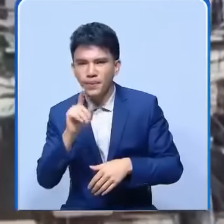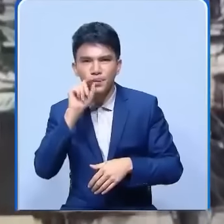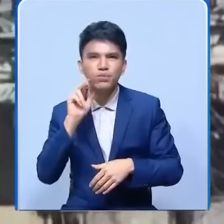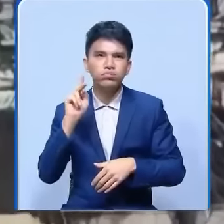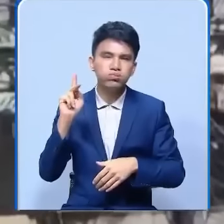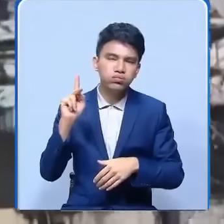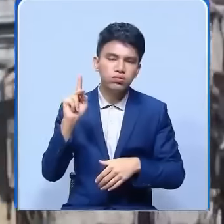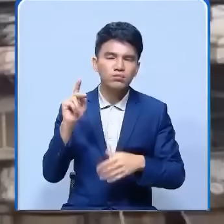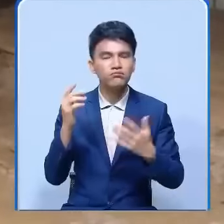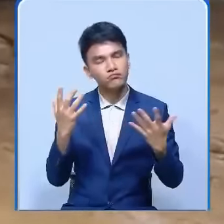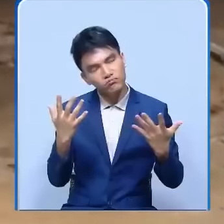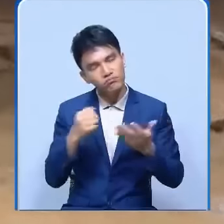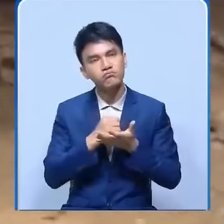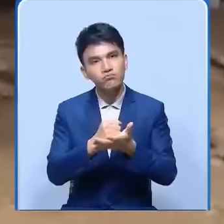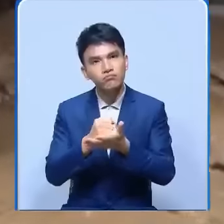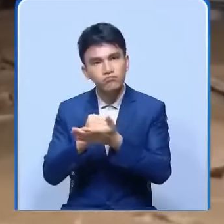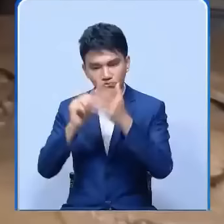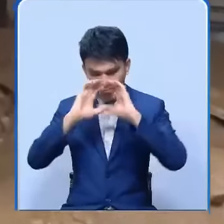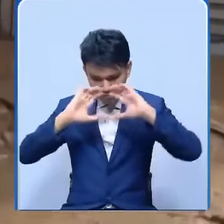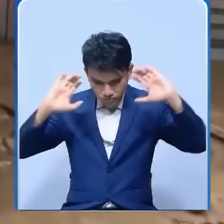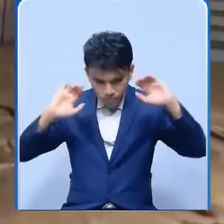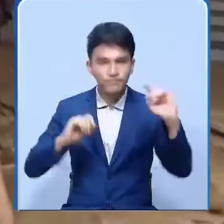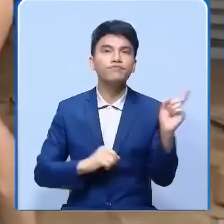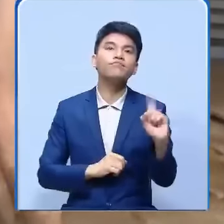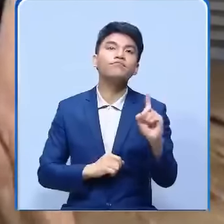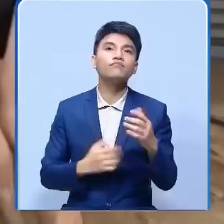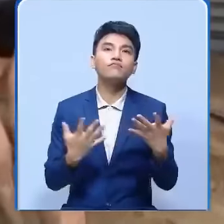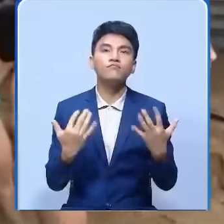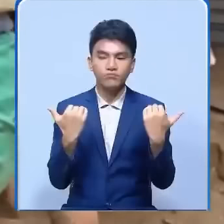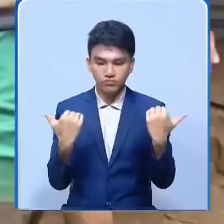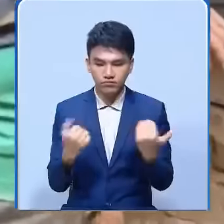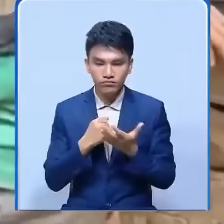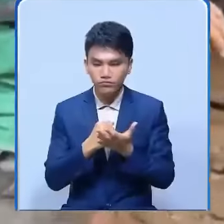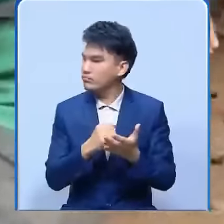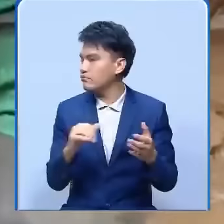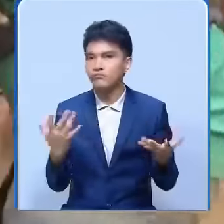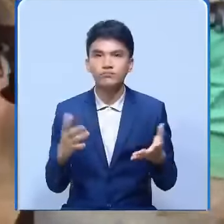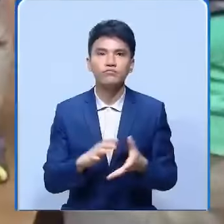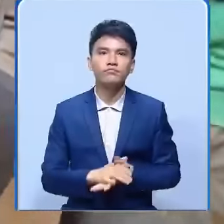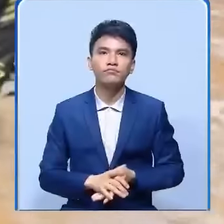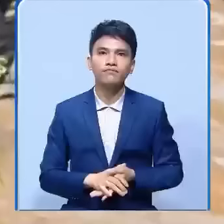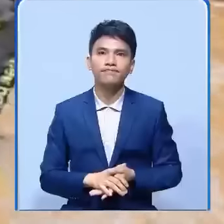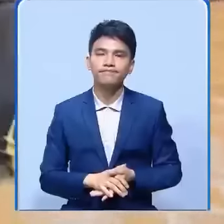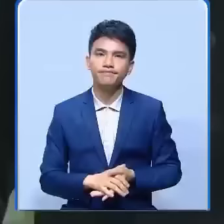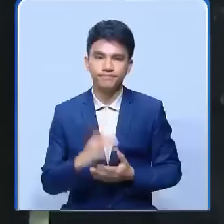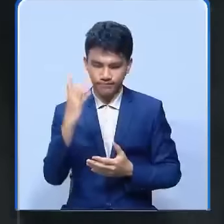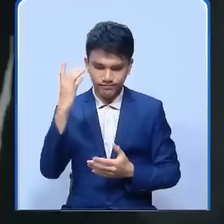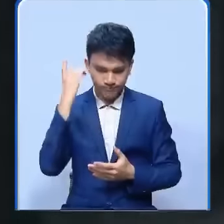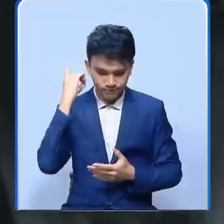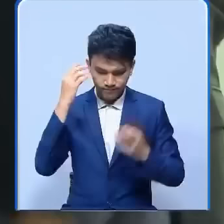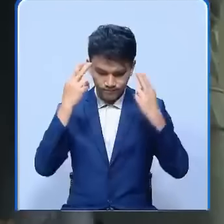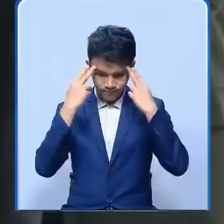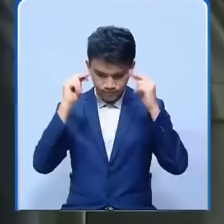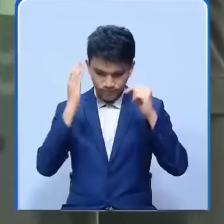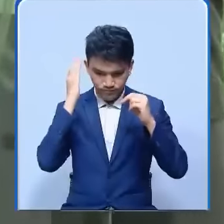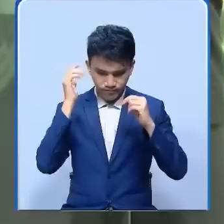พลังอย่างเงี้ยนะคะแล้วหน่วยงานภาครัฐไปไหนทำไมความช่วยเหลือถึงได้ล่าช้าแบบนี้นะคะเมื่อวานนายกแพทอง